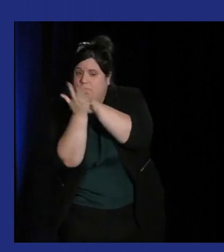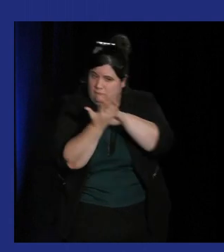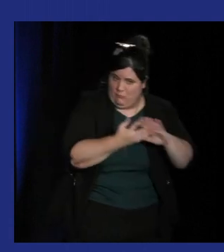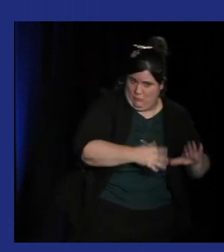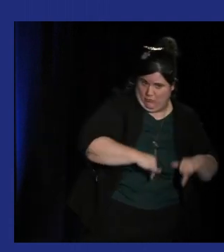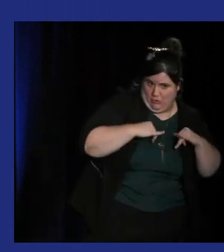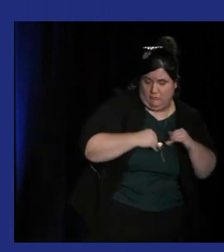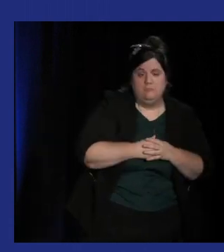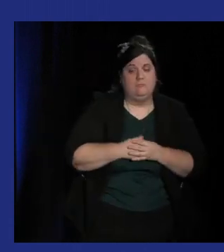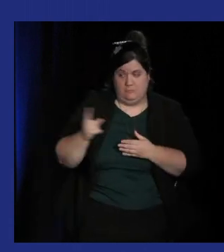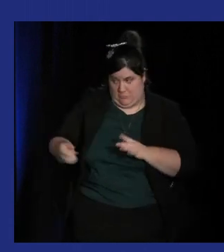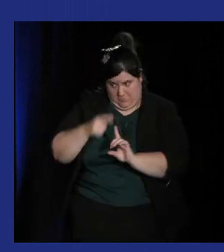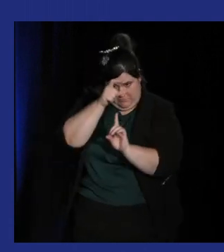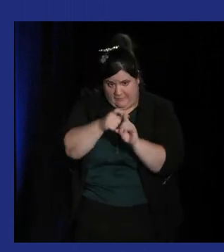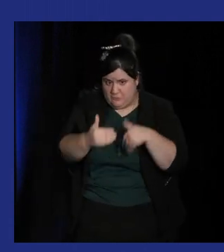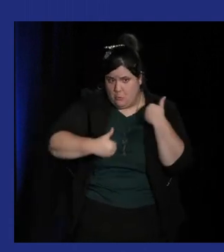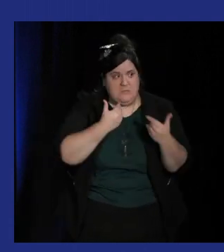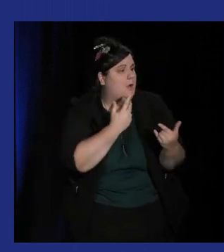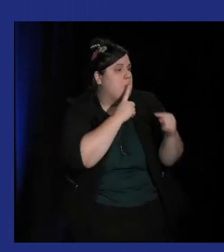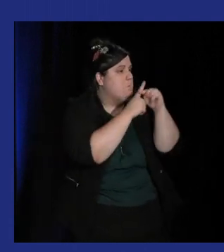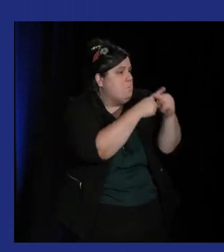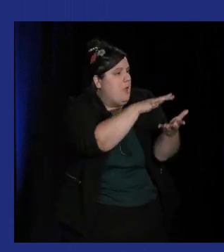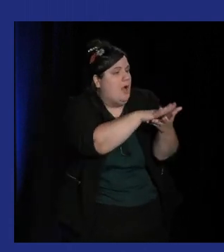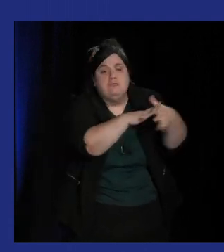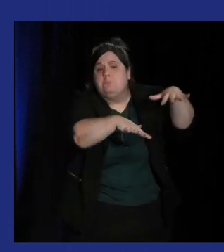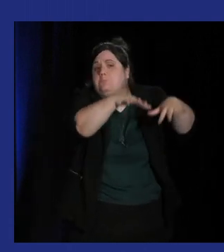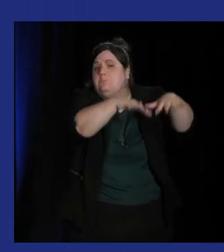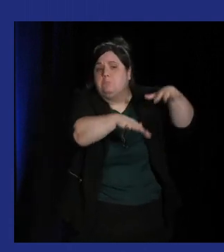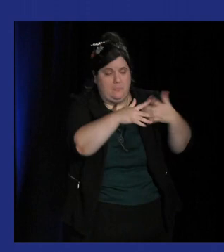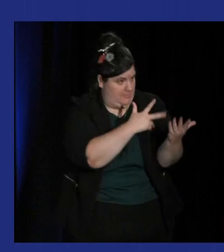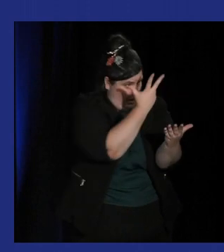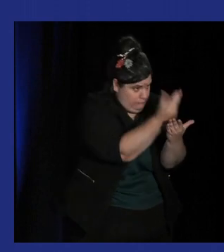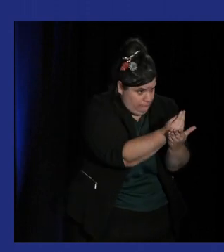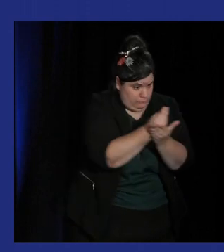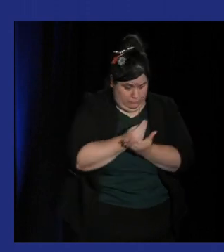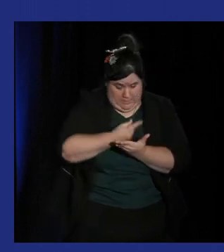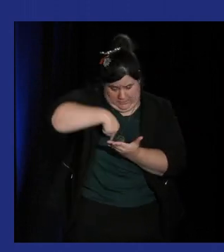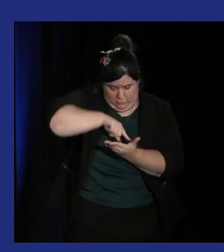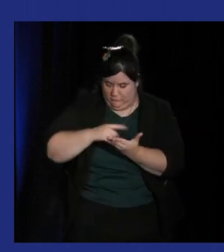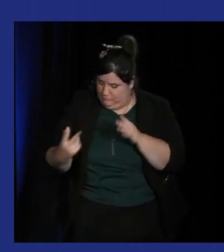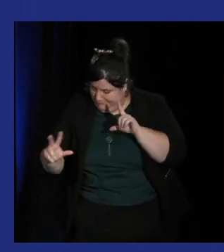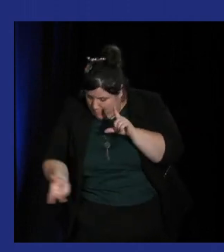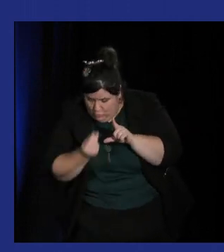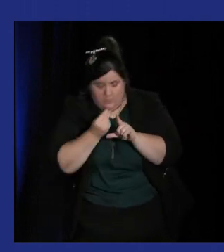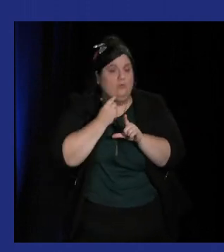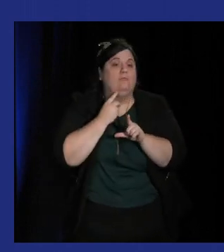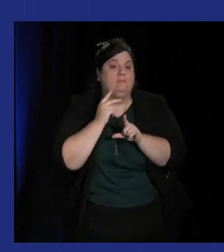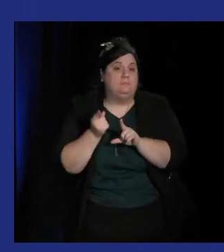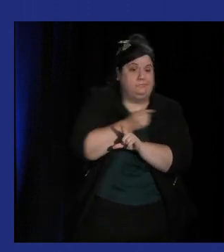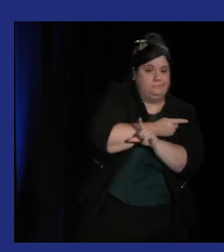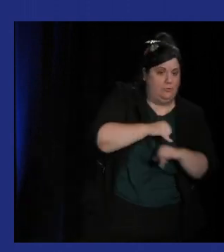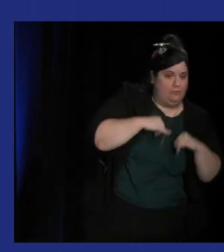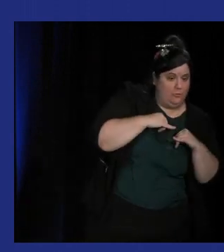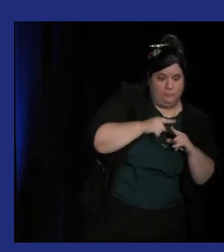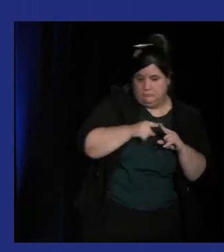nous on rajeunissait un petit peu cette voie où la vieillisser un petit peu pour correspondre à l'âge du du personnage en jeu donc c'est vrai que c'est